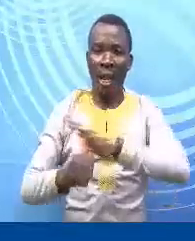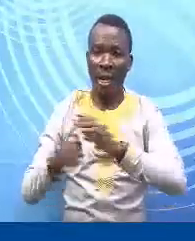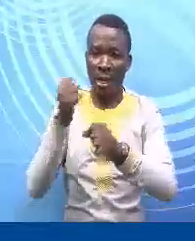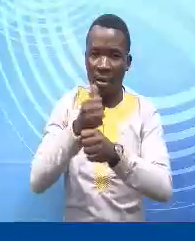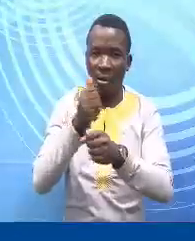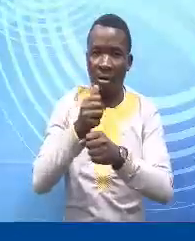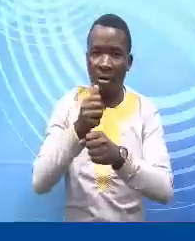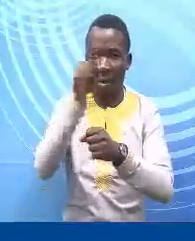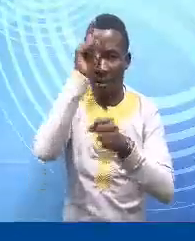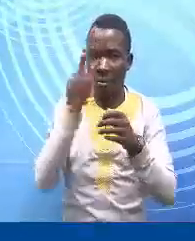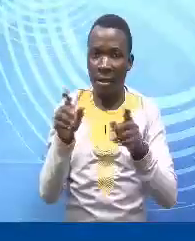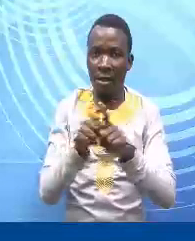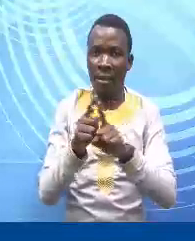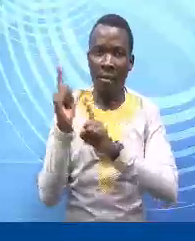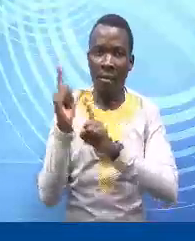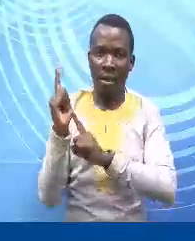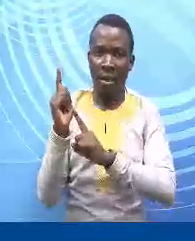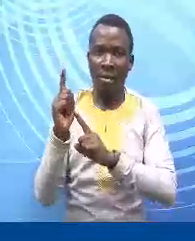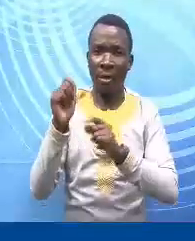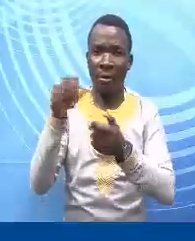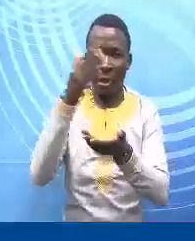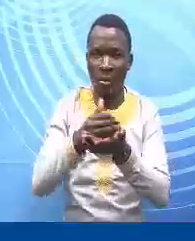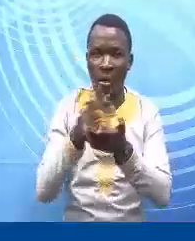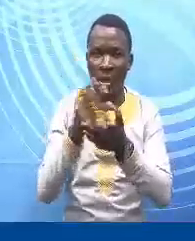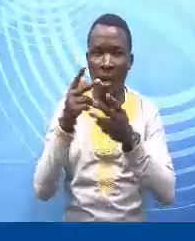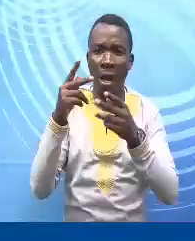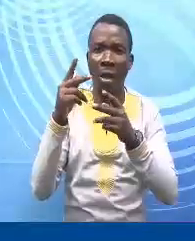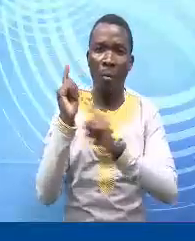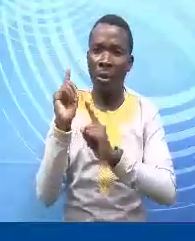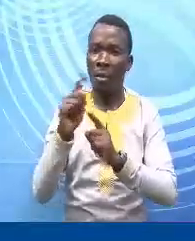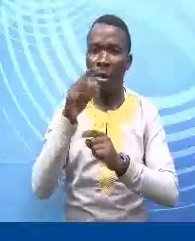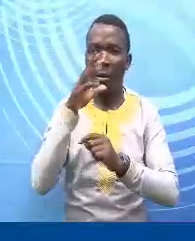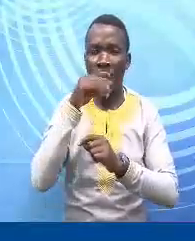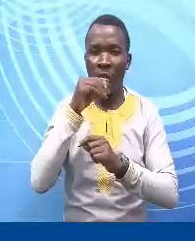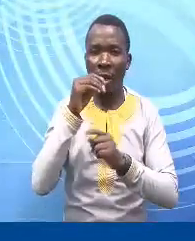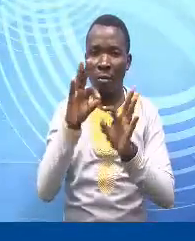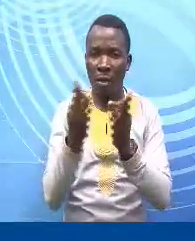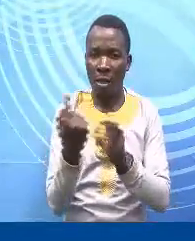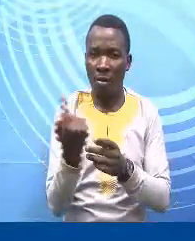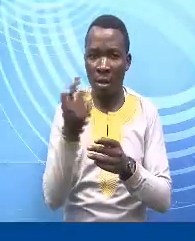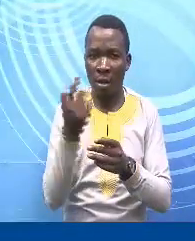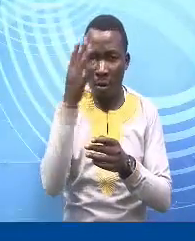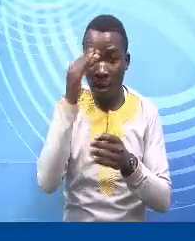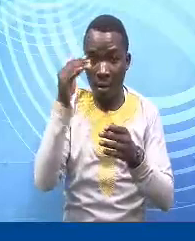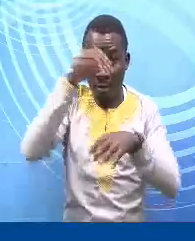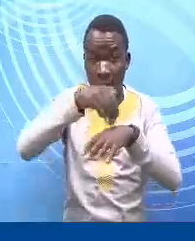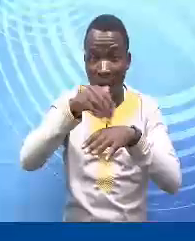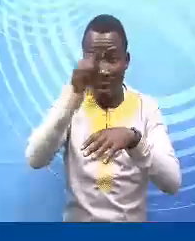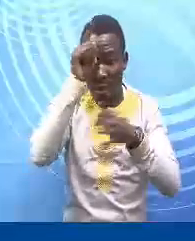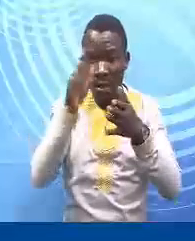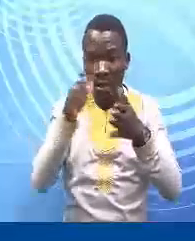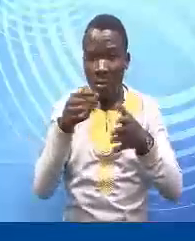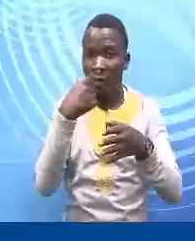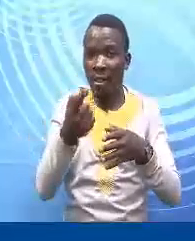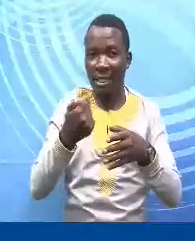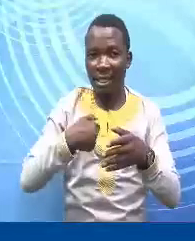kuvutsa aba baturage umutekano ntabwo bivugwa n'uyu muryango gusa kuko ari ibigarukwaho n'abaturage bagira bati genda umuturage hano